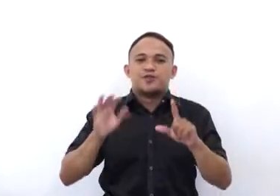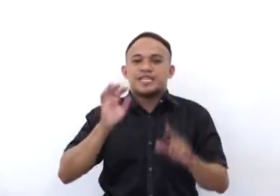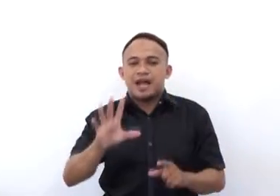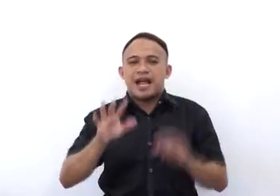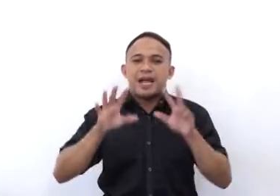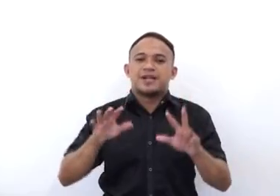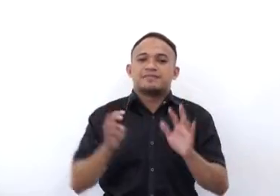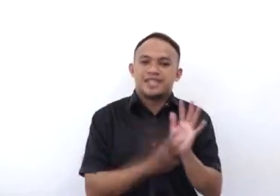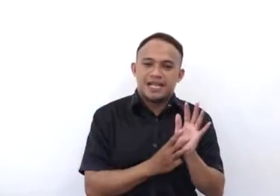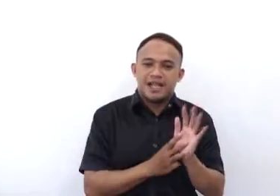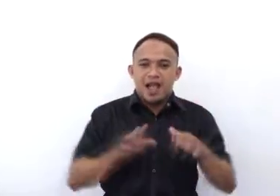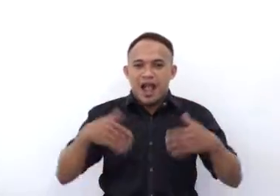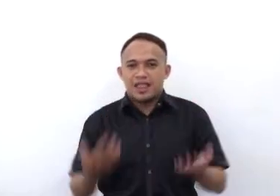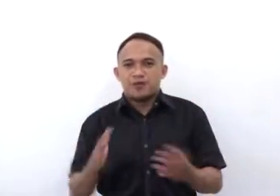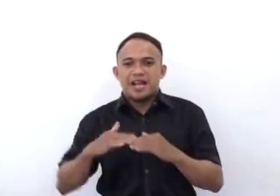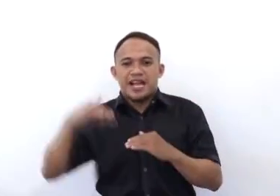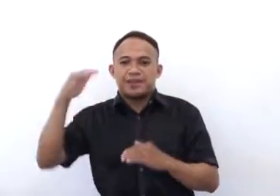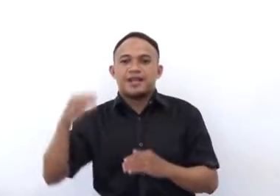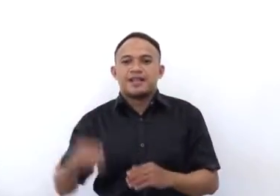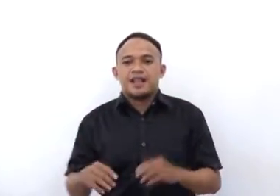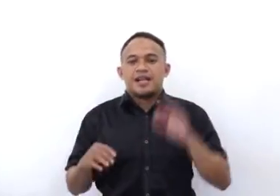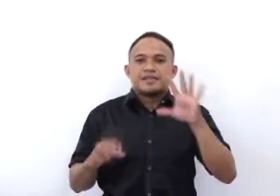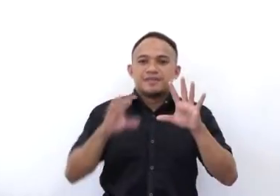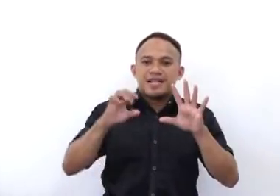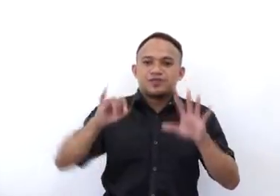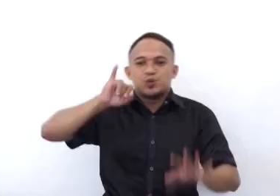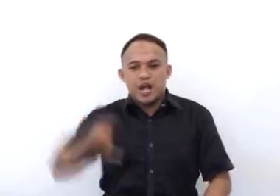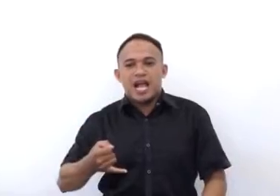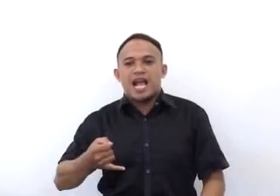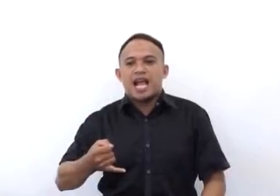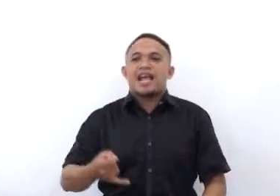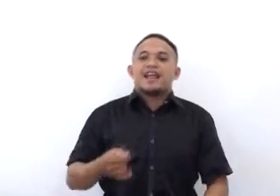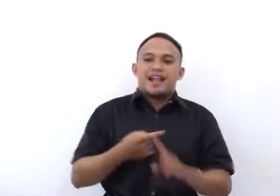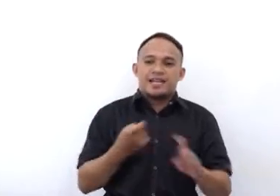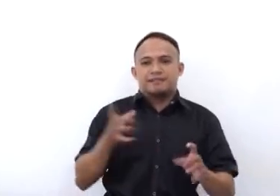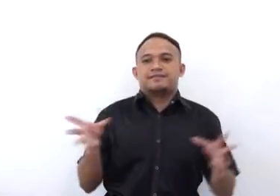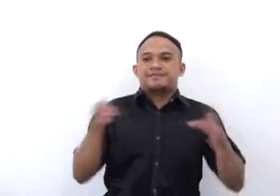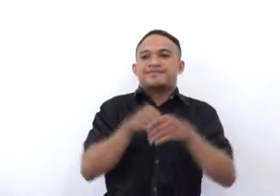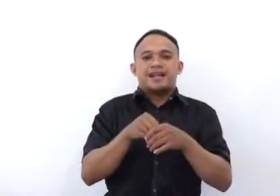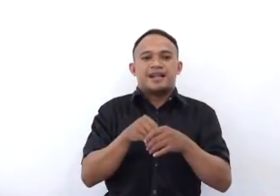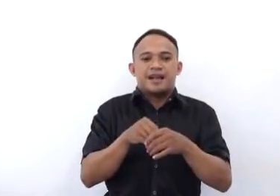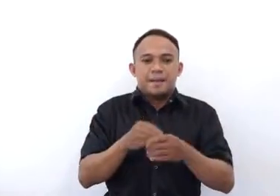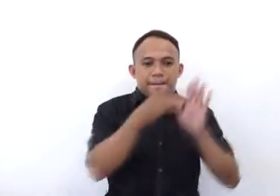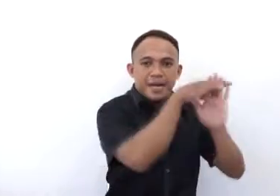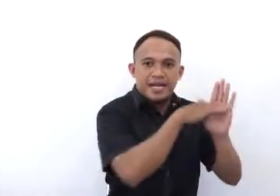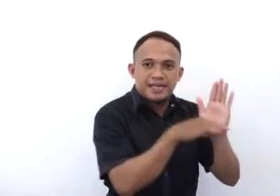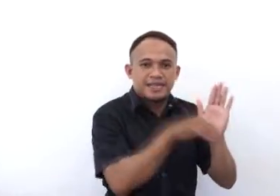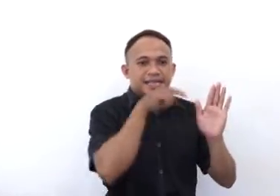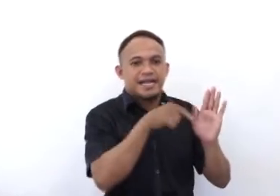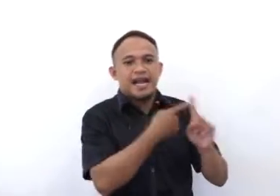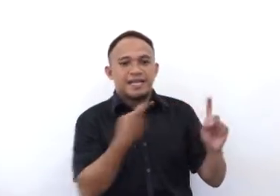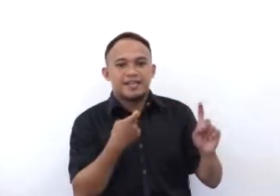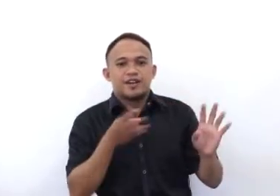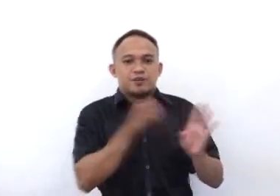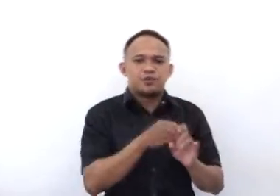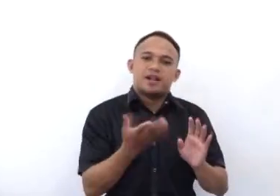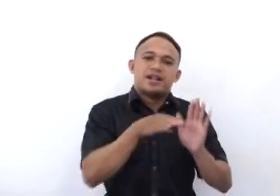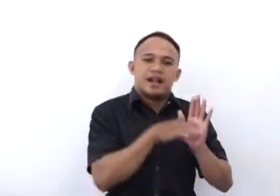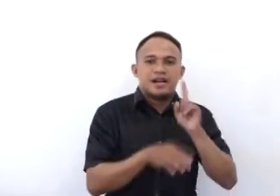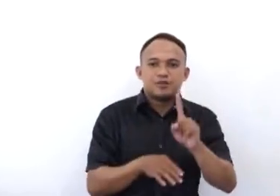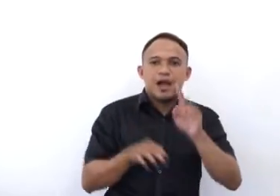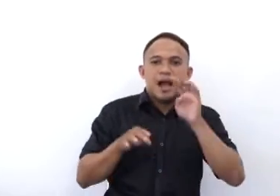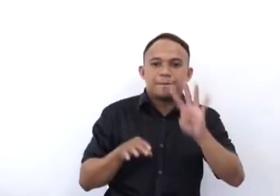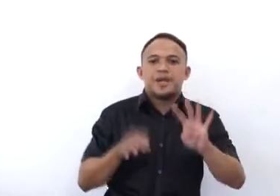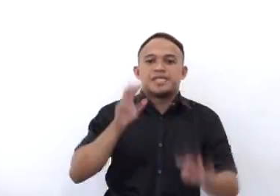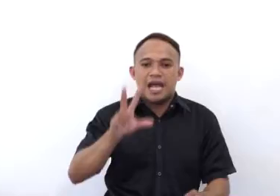Rp940,6 miliar, rupiah, Pemprov mengalokasikan dana refocusing sebesar Rp75,8 miliar rupiah atau